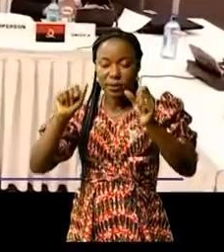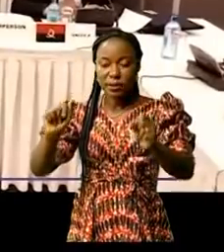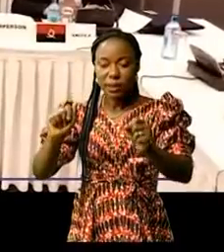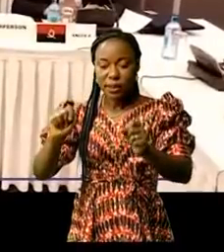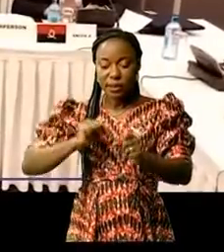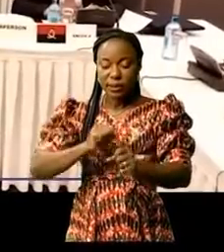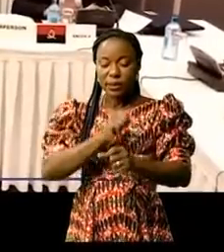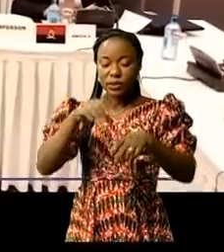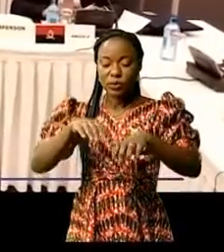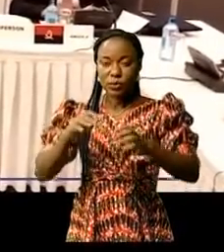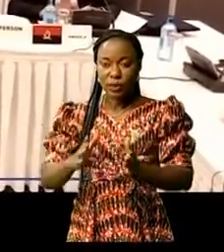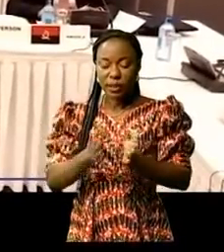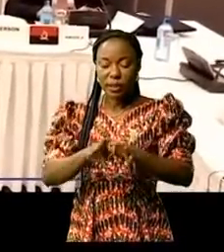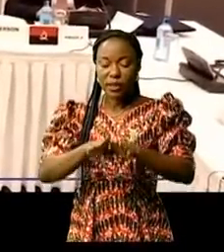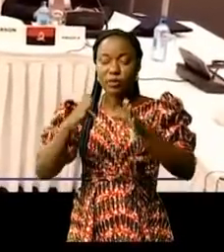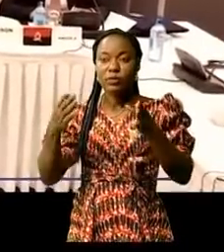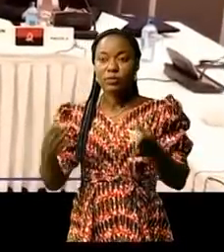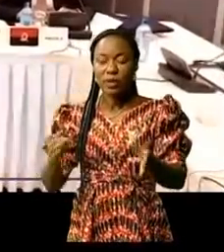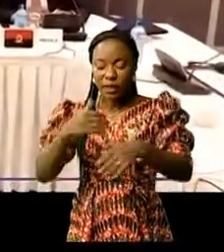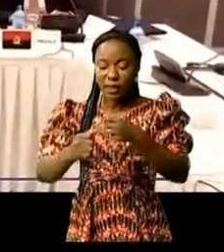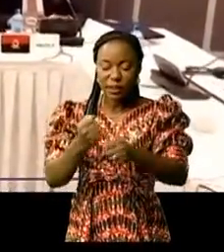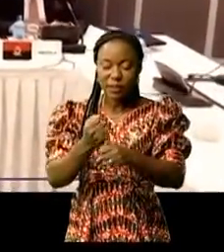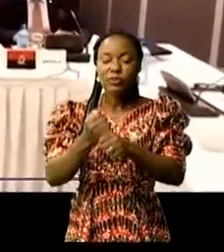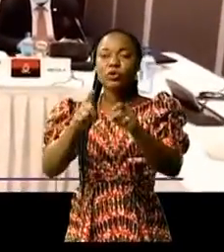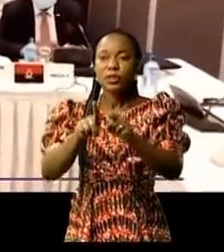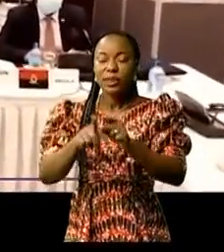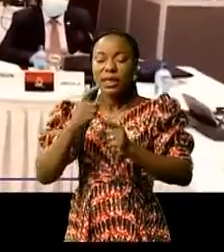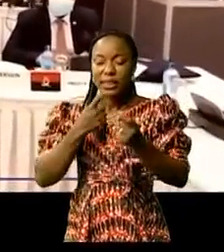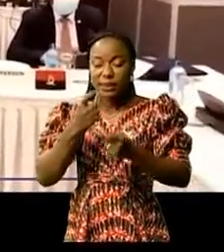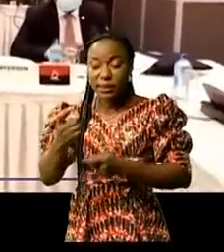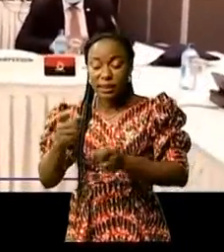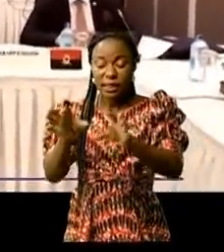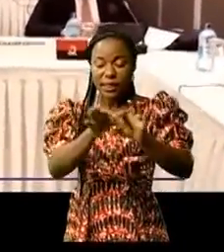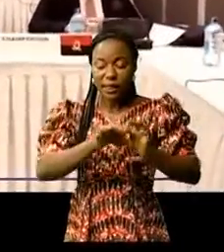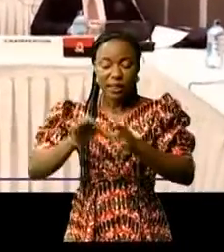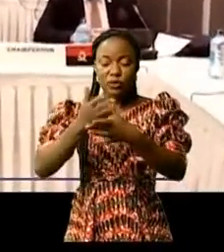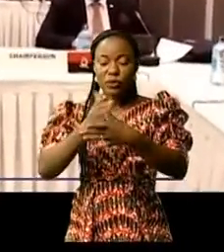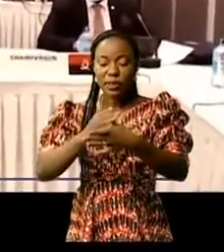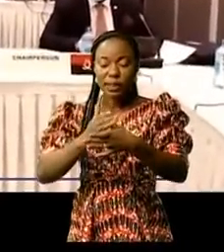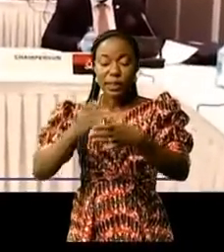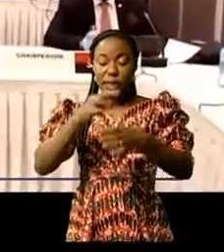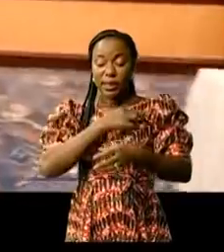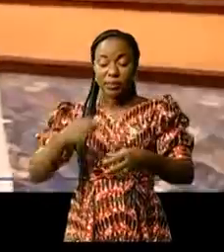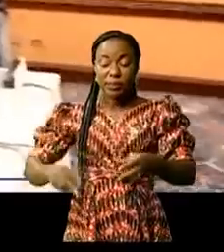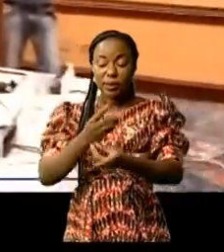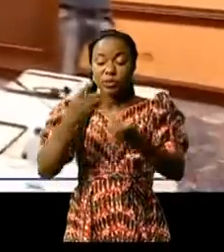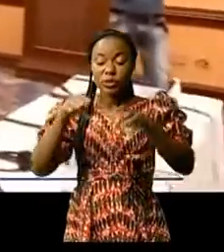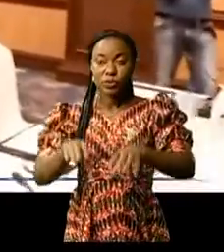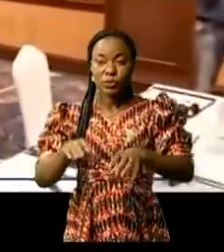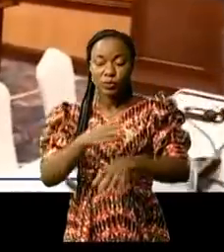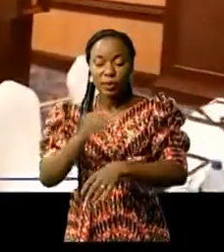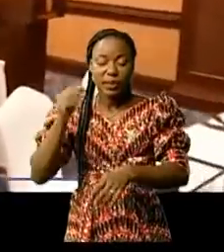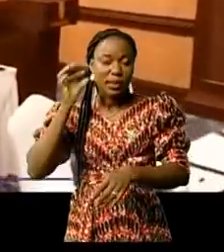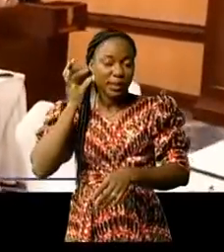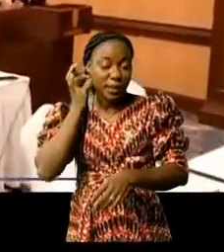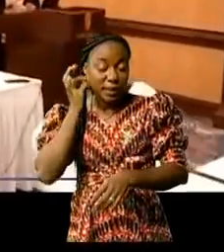cours qui a ouvert le travaux de la 4ème réunion a salué l'excellence des relations entre la république démocratique du congo et le kényan a émis le voeu de